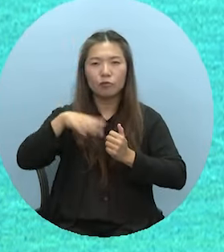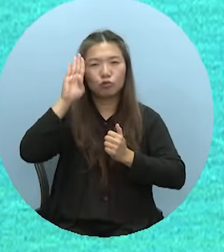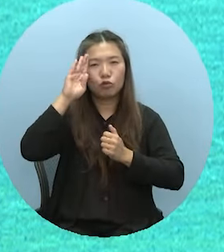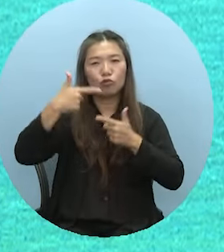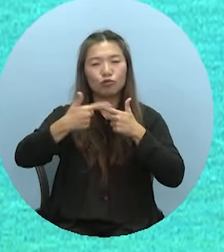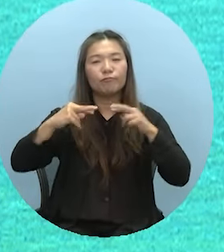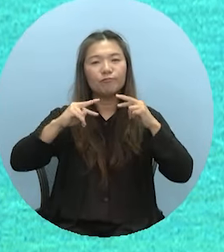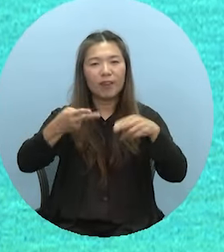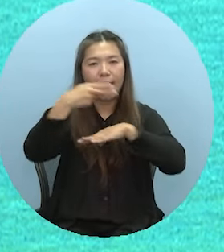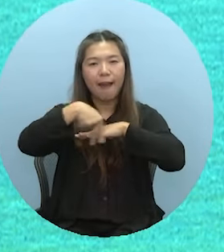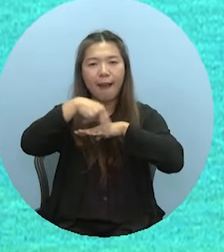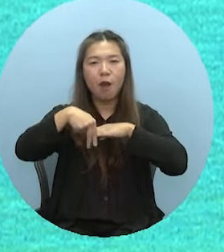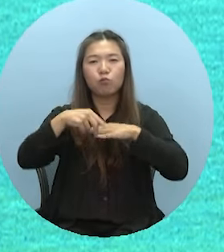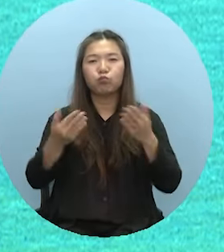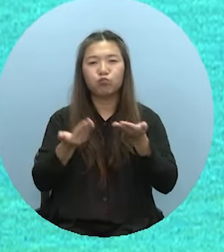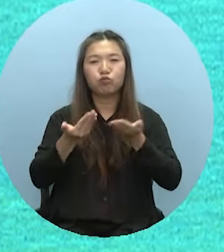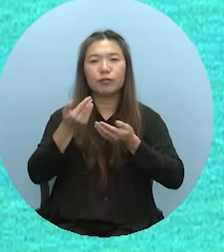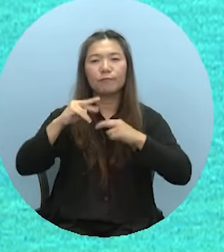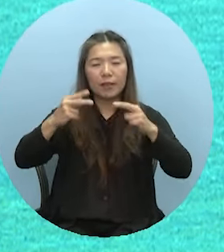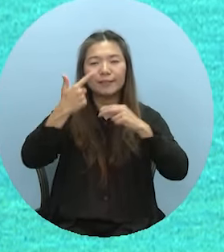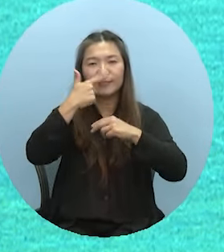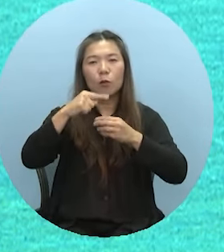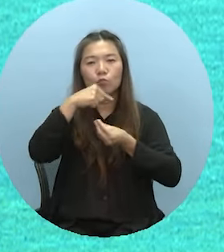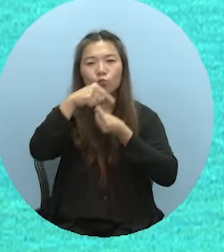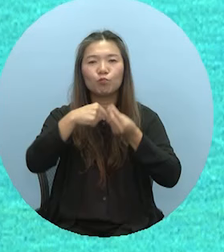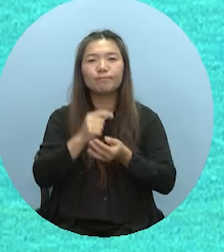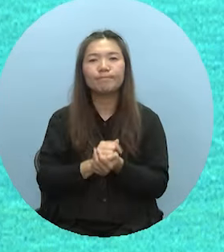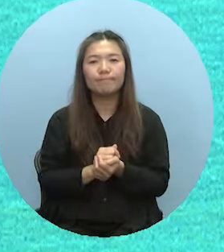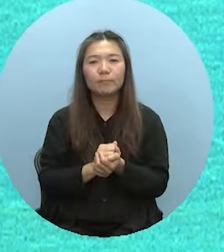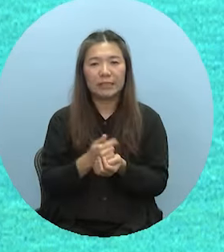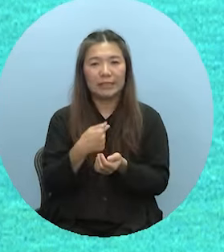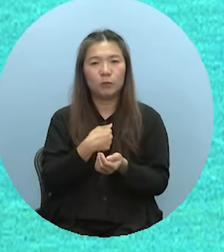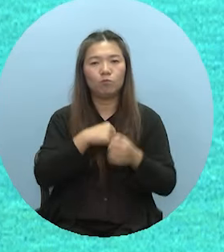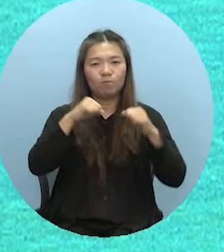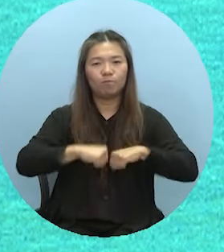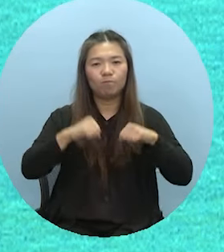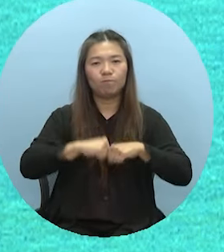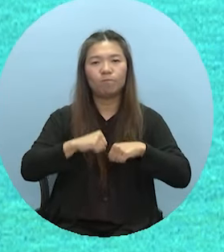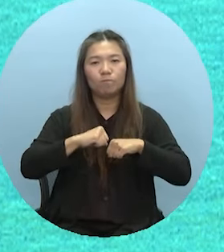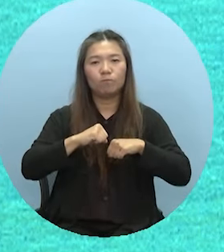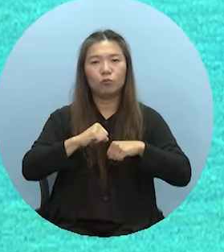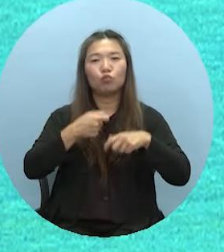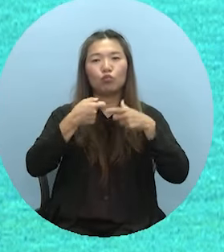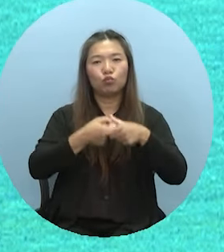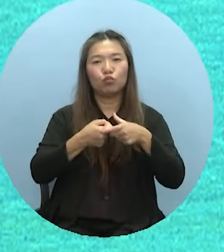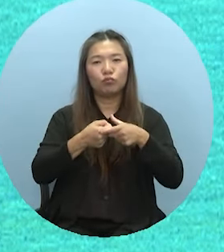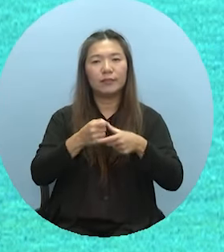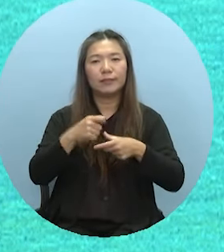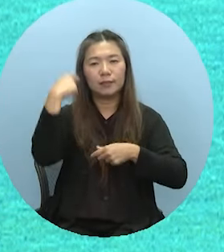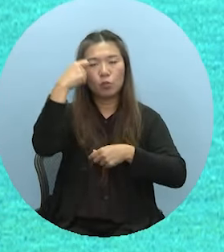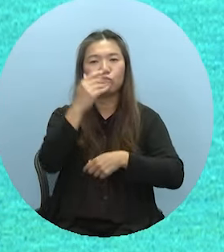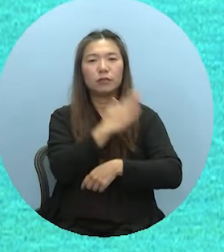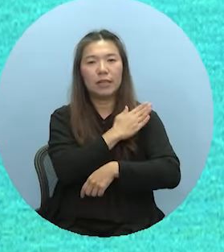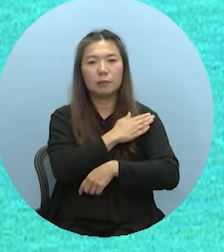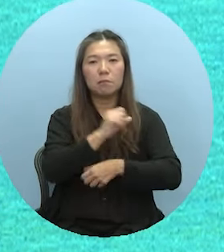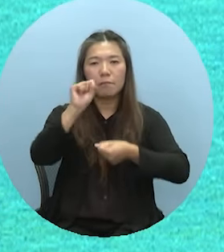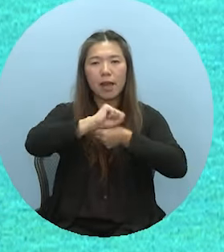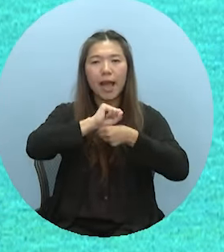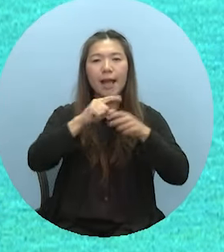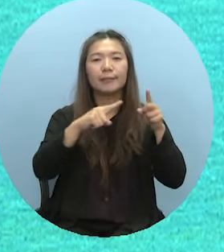展規劃，拓展發展新空間；需要堅守企業社會責任，為增